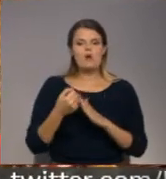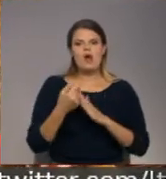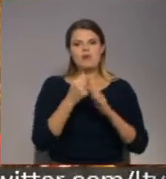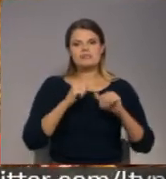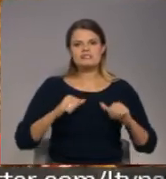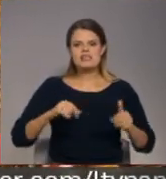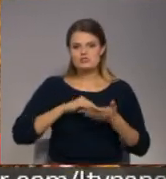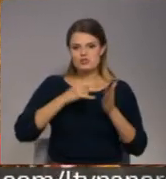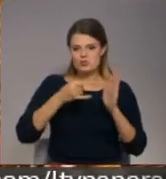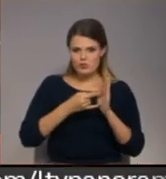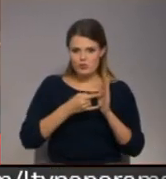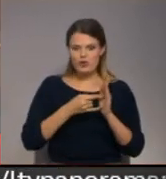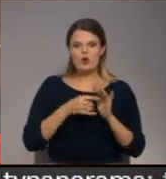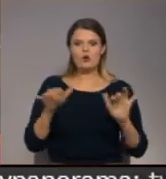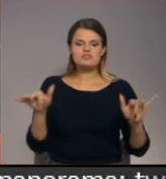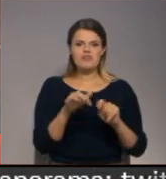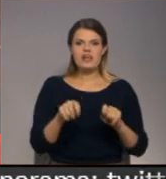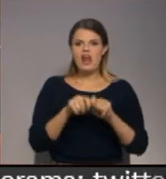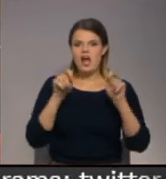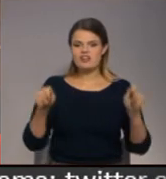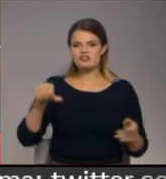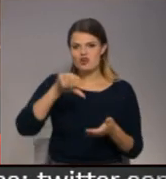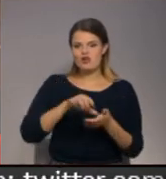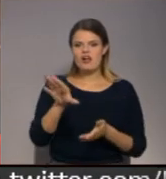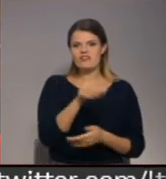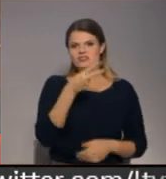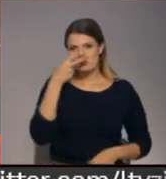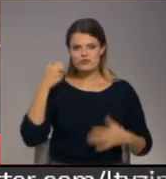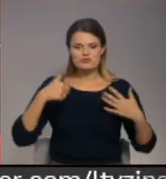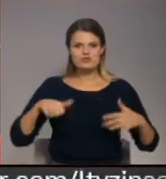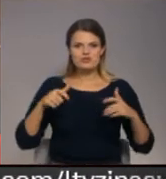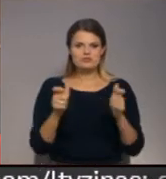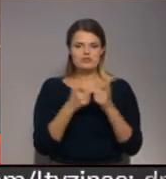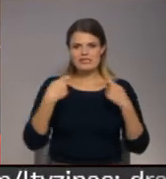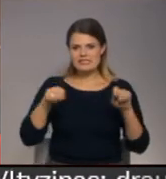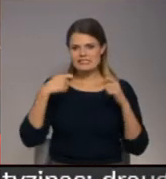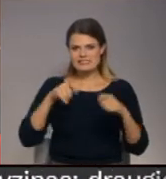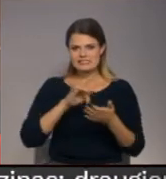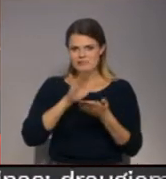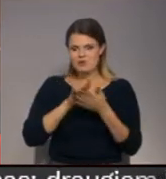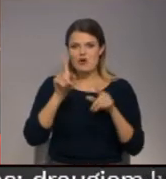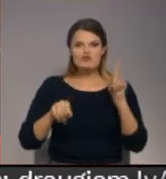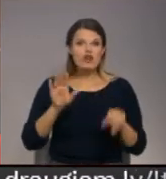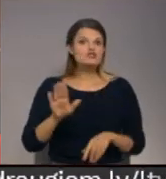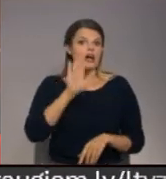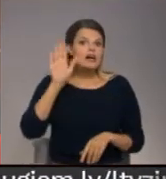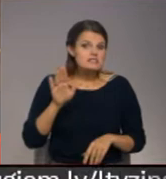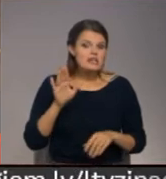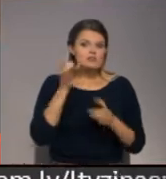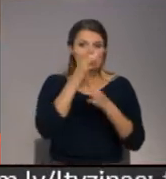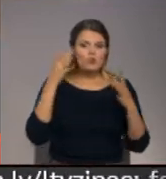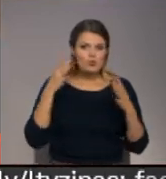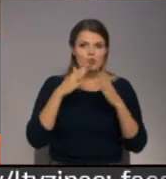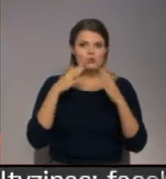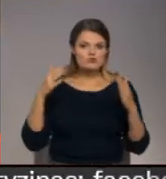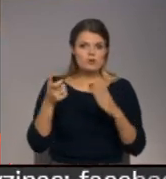dienesta projektā. Uz flīģeļa atklāšanas koncertu visas 260 biļetes izpārdotas dažās dienās tepat kultūras nama